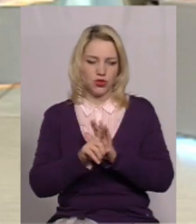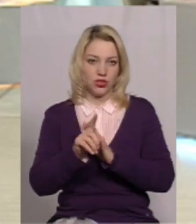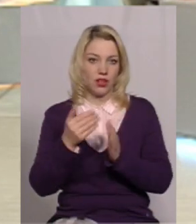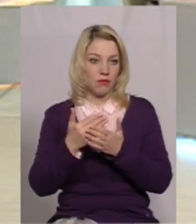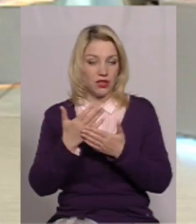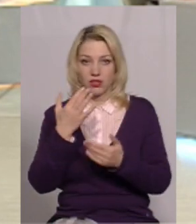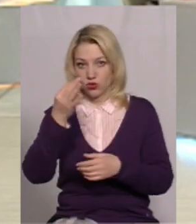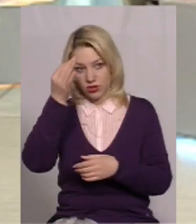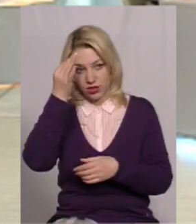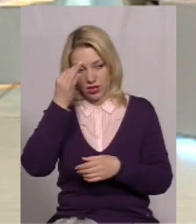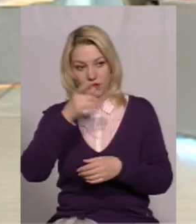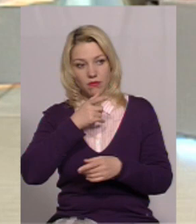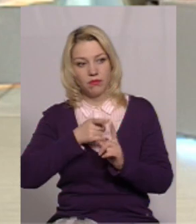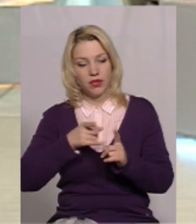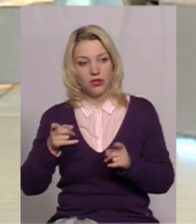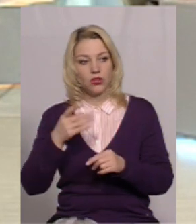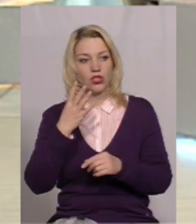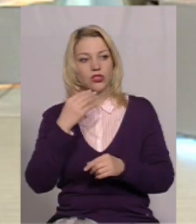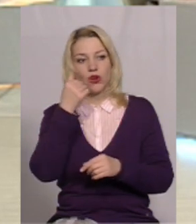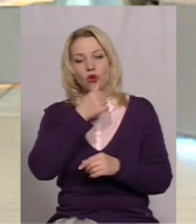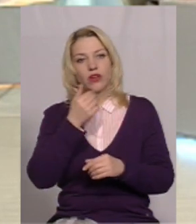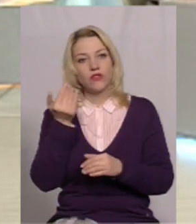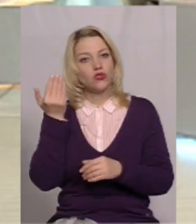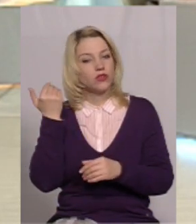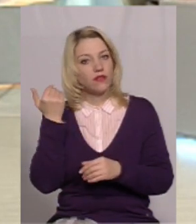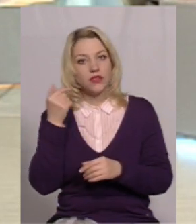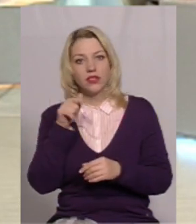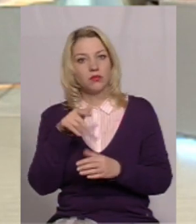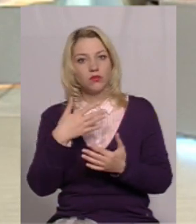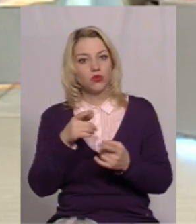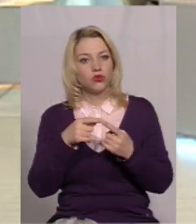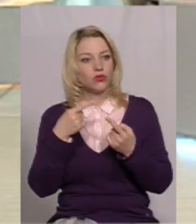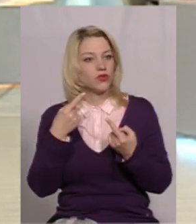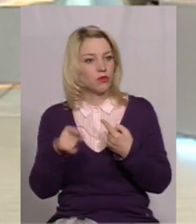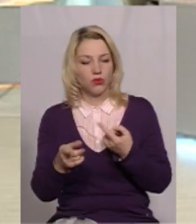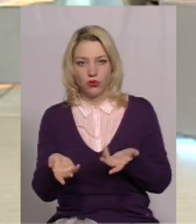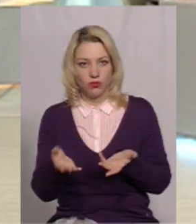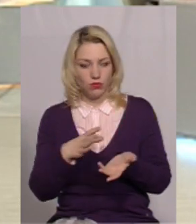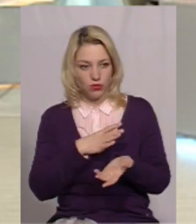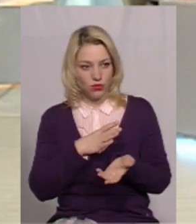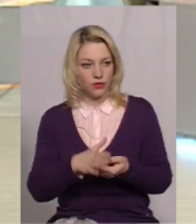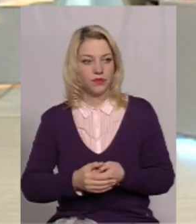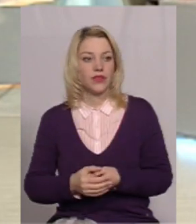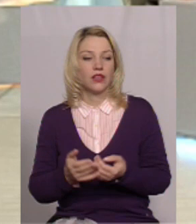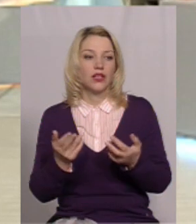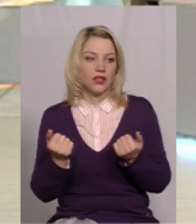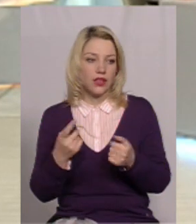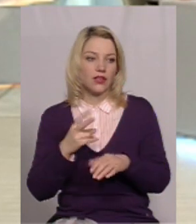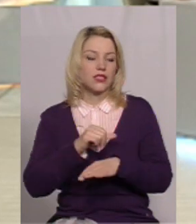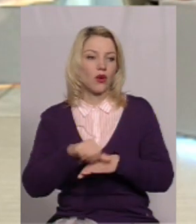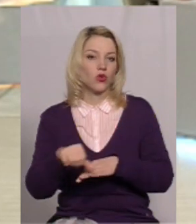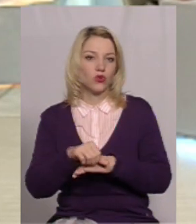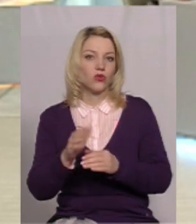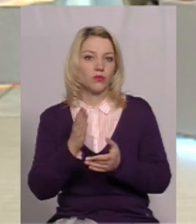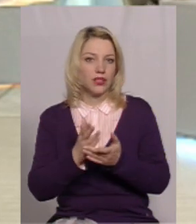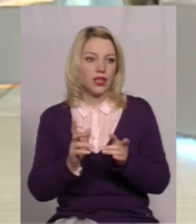до прикладу, період 4-річної давнини, ну, то було зовсім докованкою. Ну так, за кордоном то